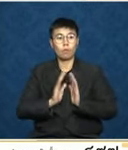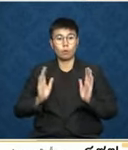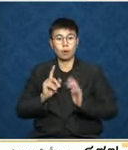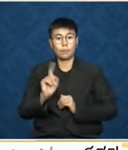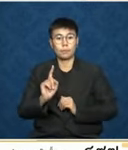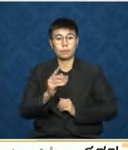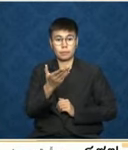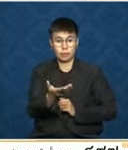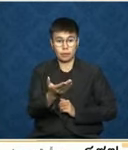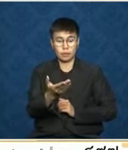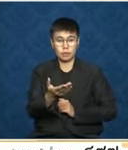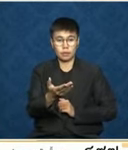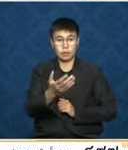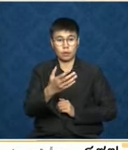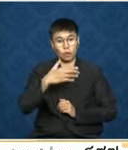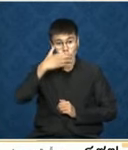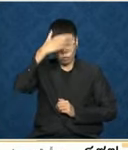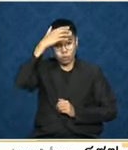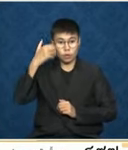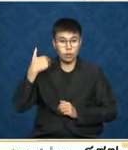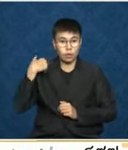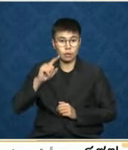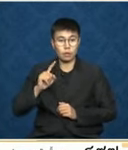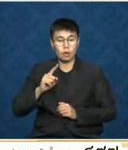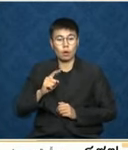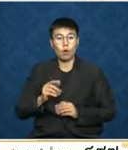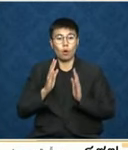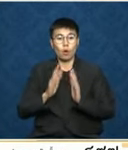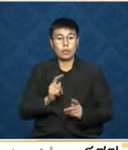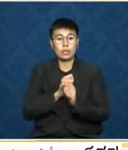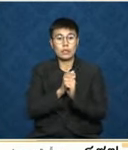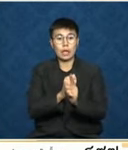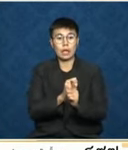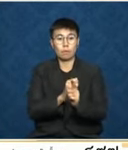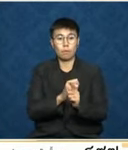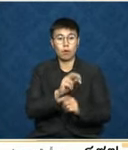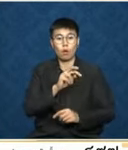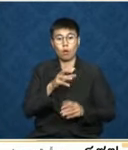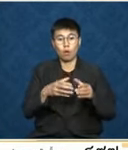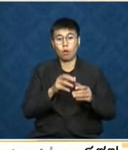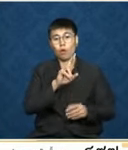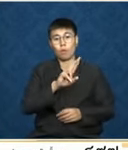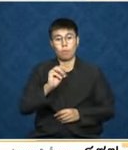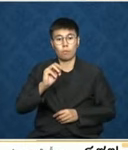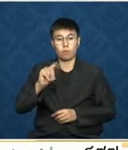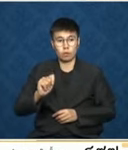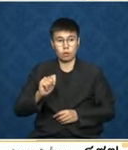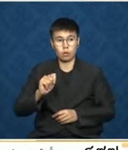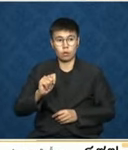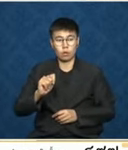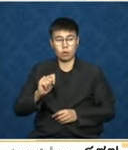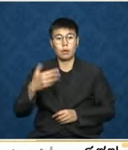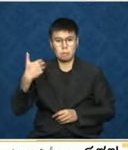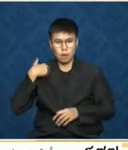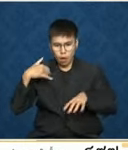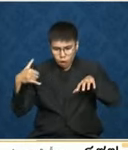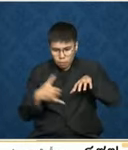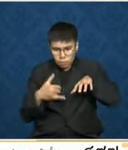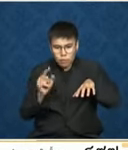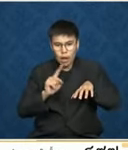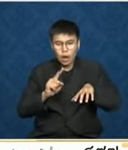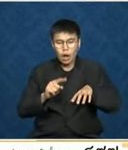ที่ท่านที่ผมได้เสนอเกี่ยวกับเรื่องผู้ติดตามรัฐมนตรีในครั้งที่แล้วนะครับที่เดินทางมาในเขตหวงห้ามเป็นจำนวนเยอะมากนะ